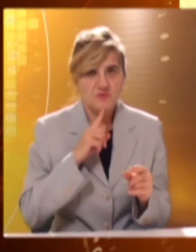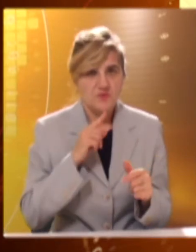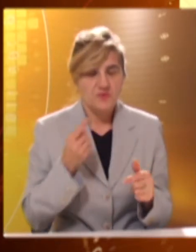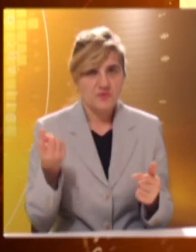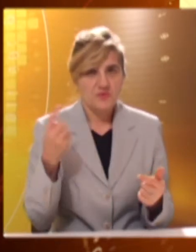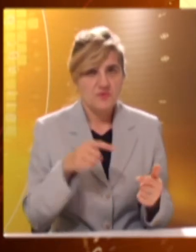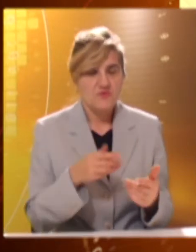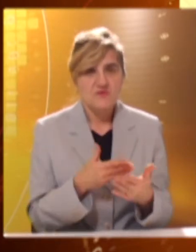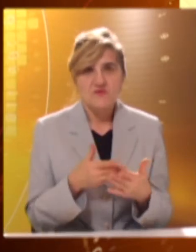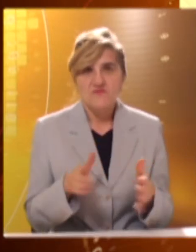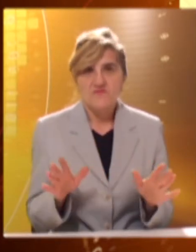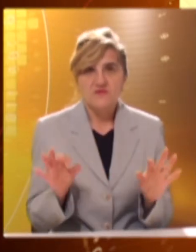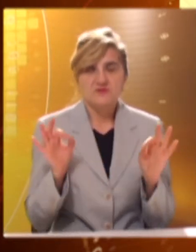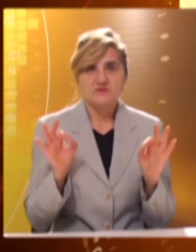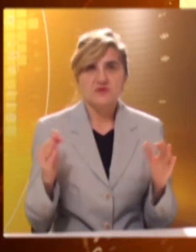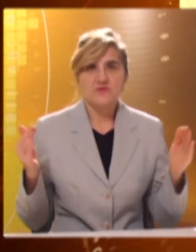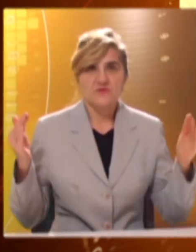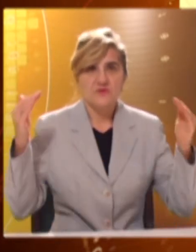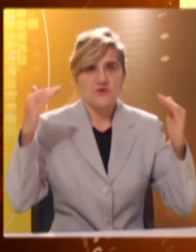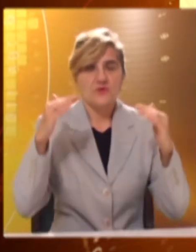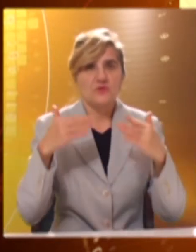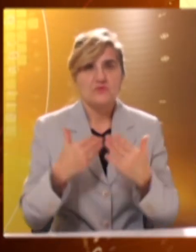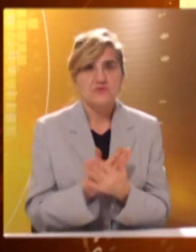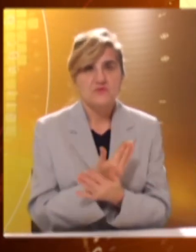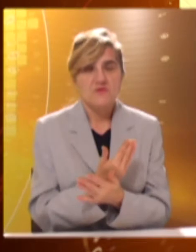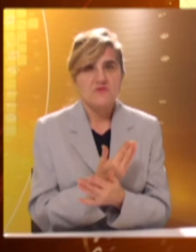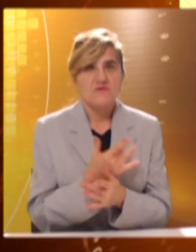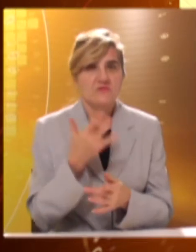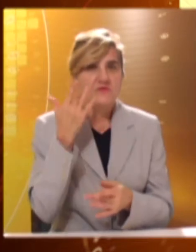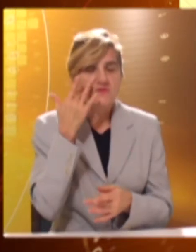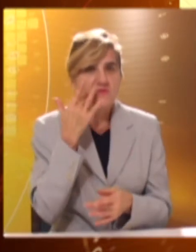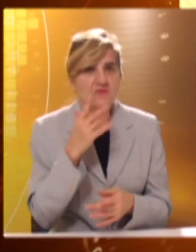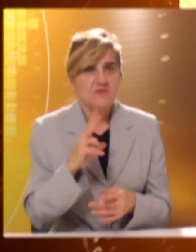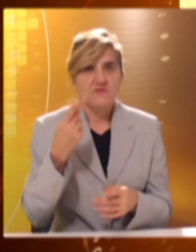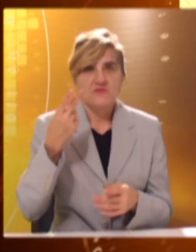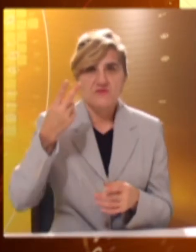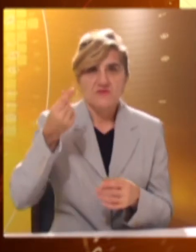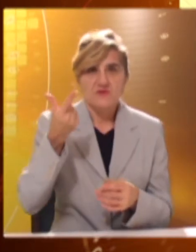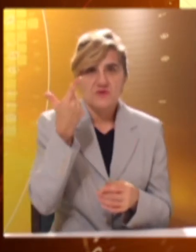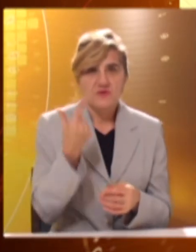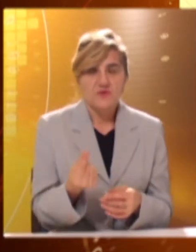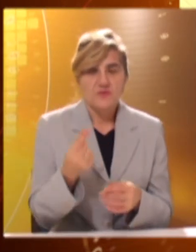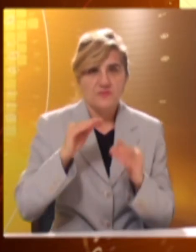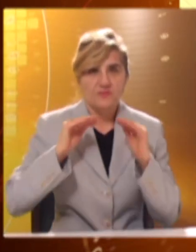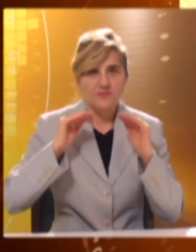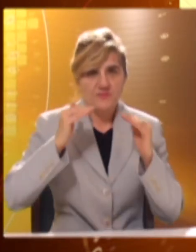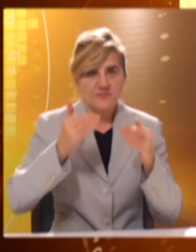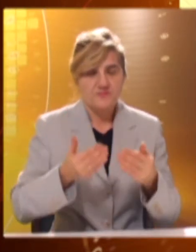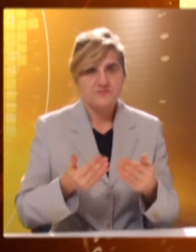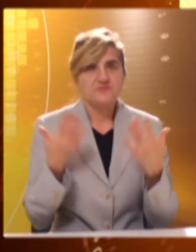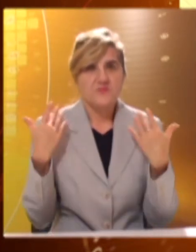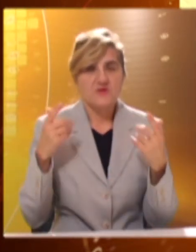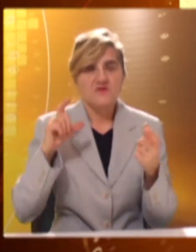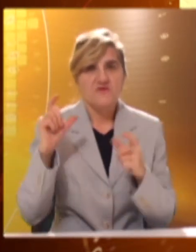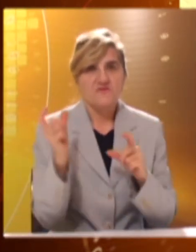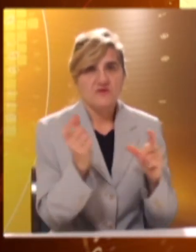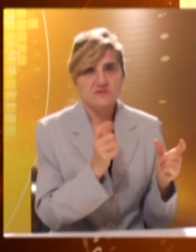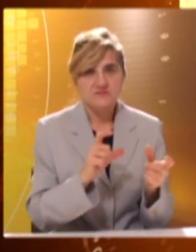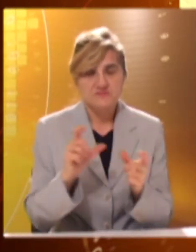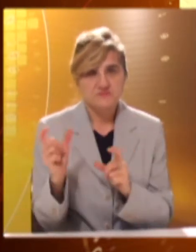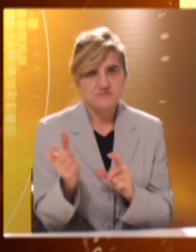borave na ovom bazenu mnogo veća. Novi balon je multifunkcionalan, ima dvoslojnu membranu, što znači da je cirkulacija